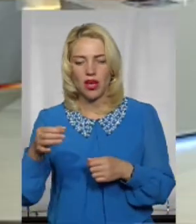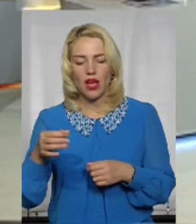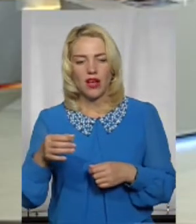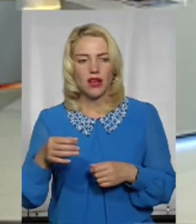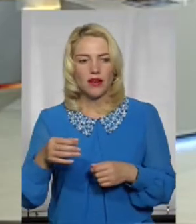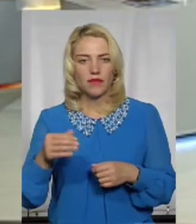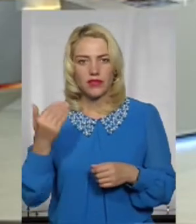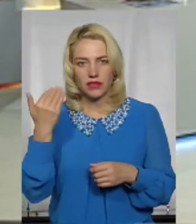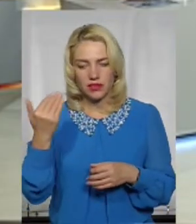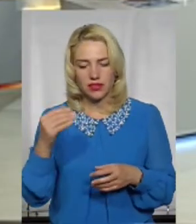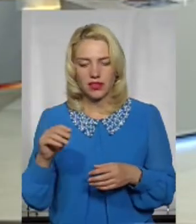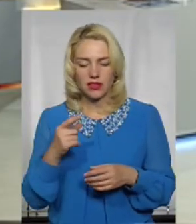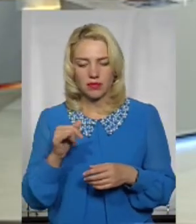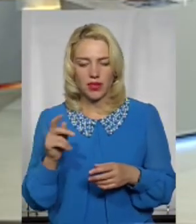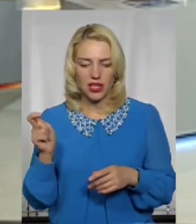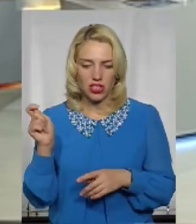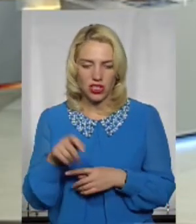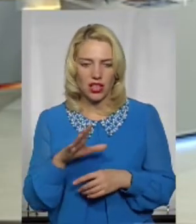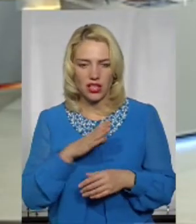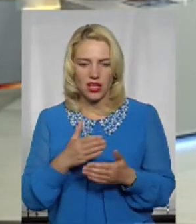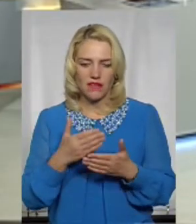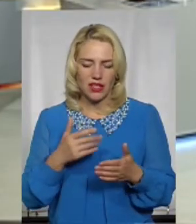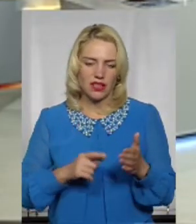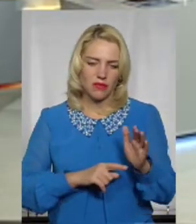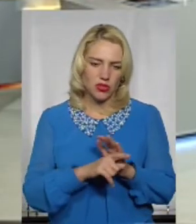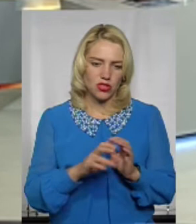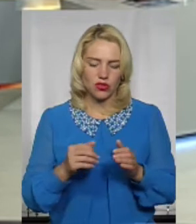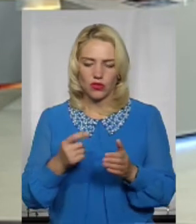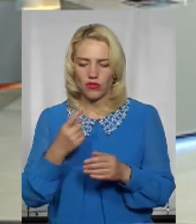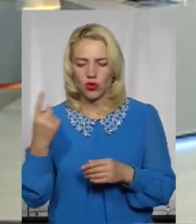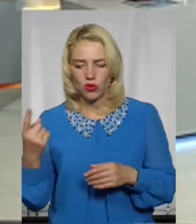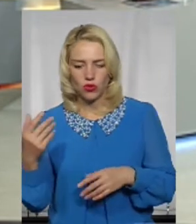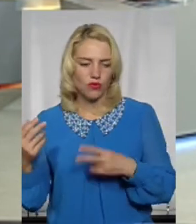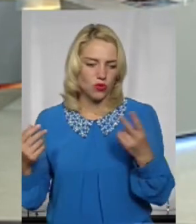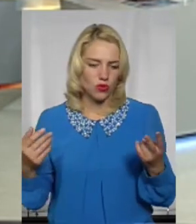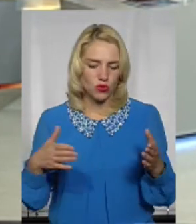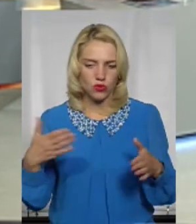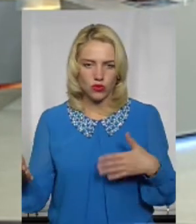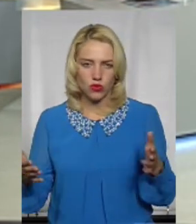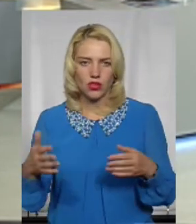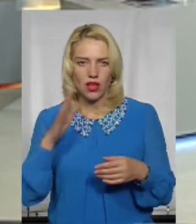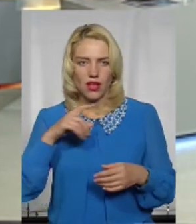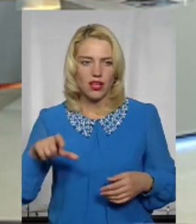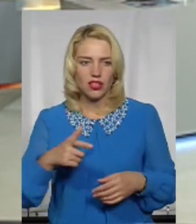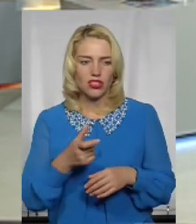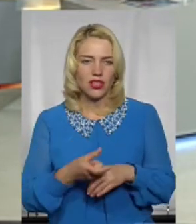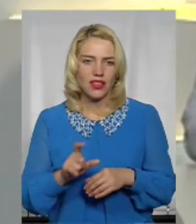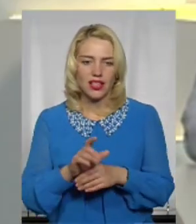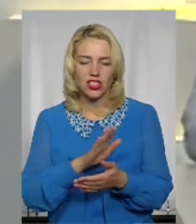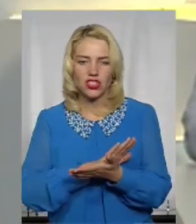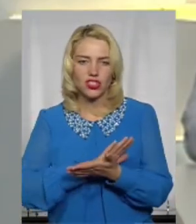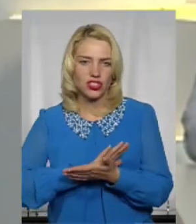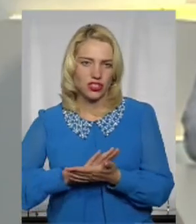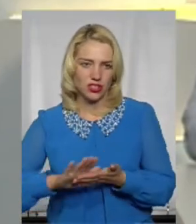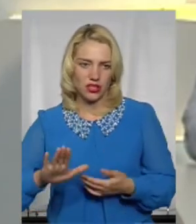Вони приїжджали і проходили від витоку і в одну, і в другу сторону. Річка була найчистішого